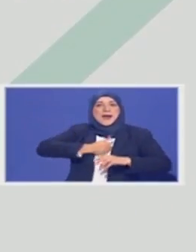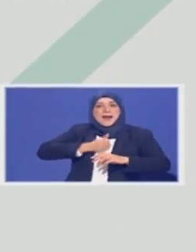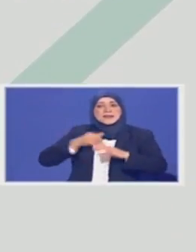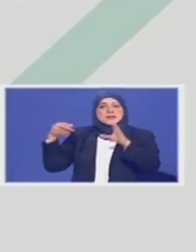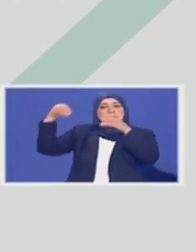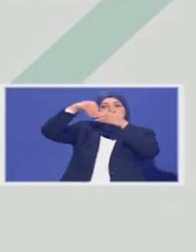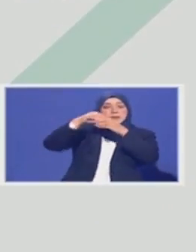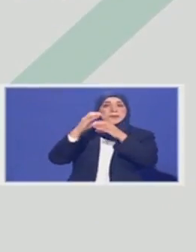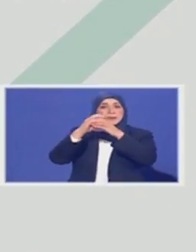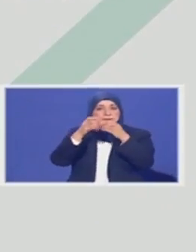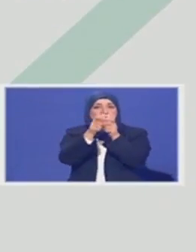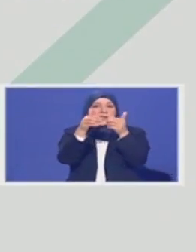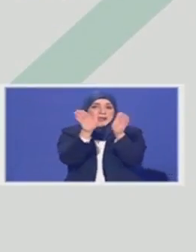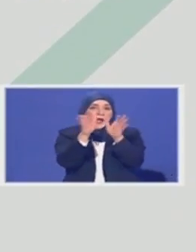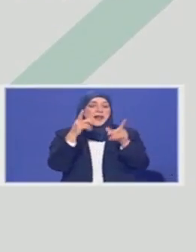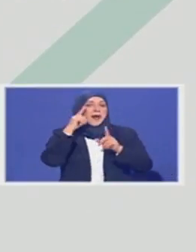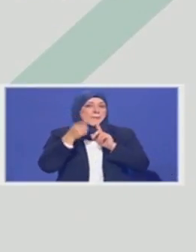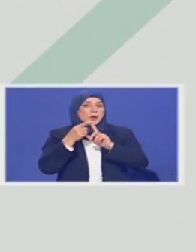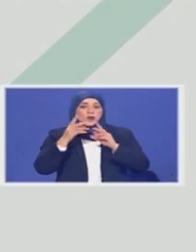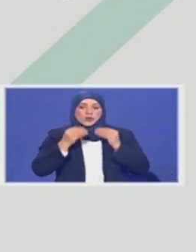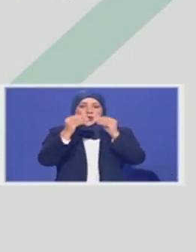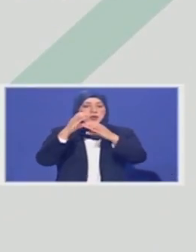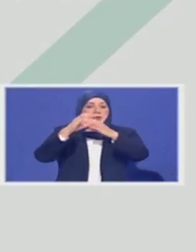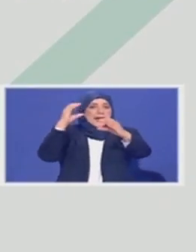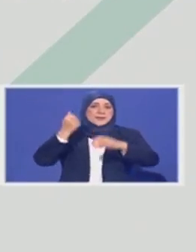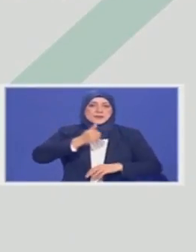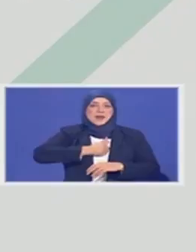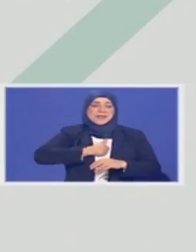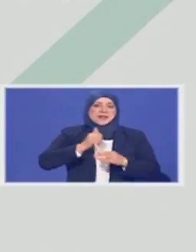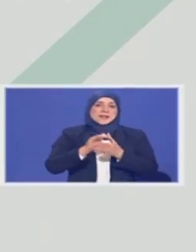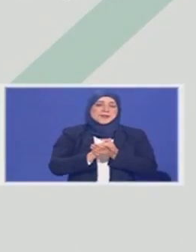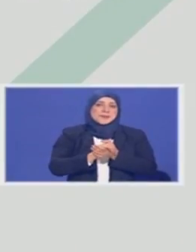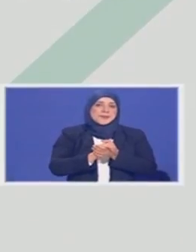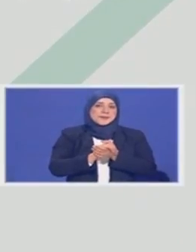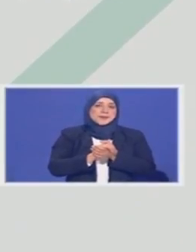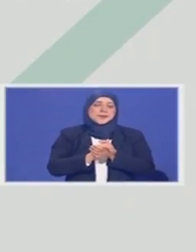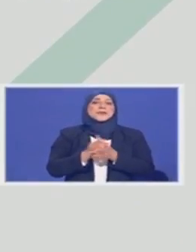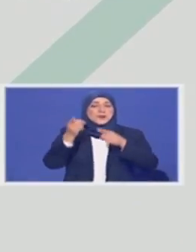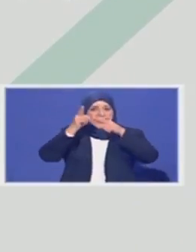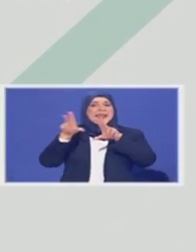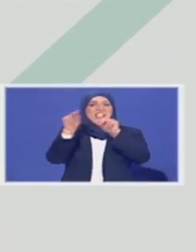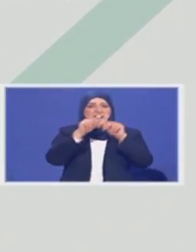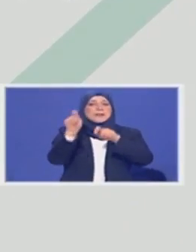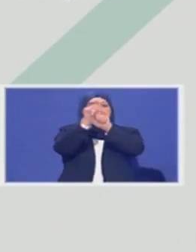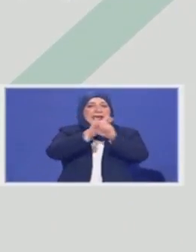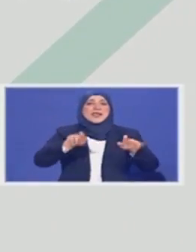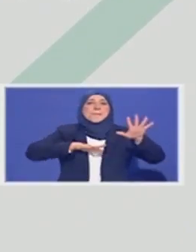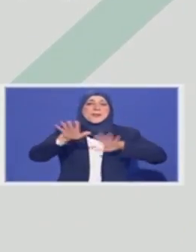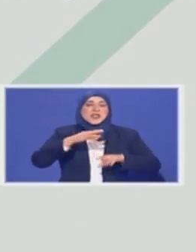أخذوا تراخيص هما قاعدين يوفروا في النقل الذاتي، والالتزام بدليل السلامة